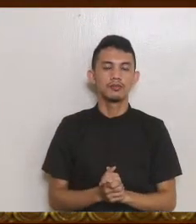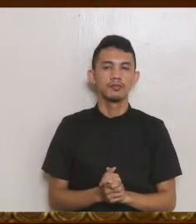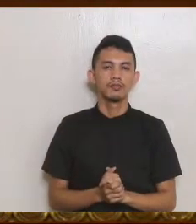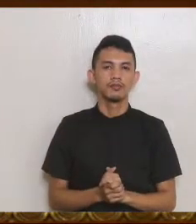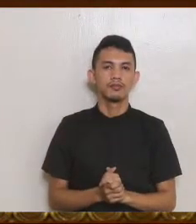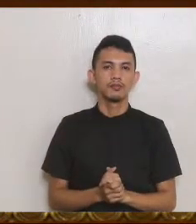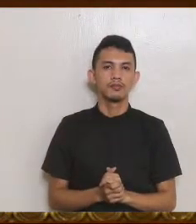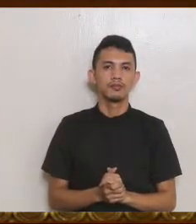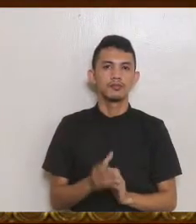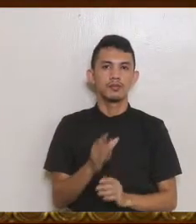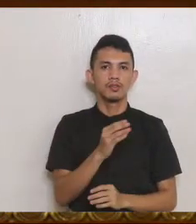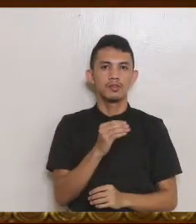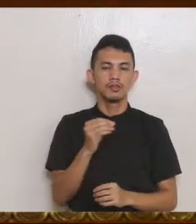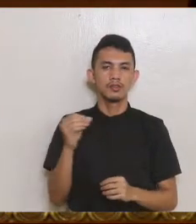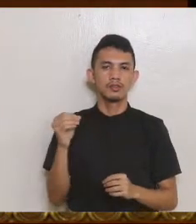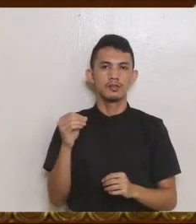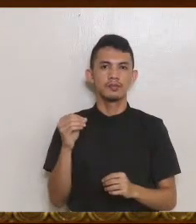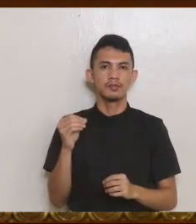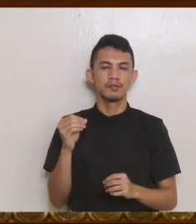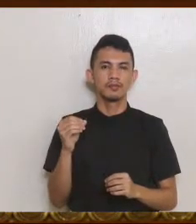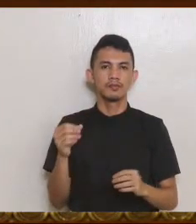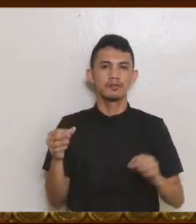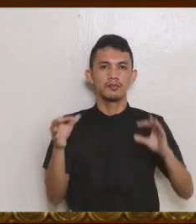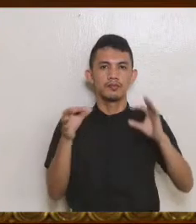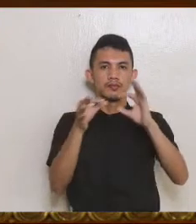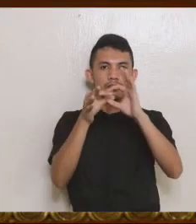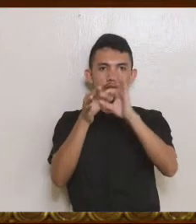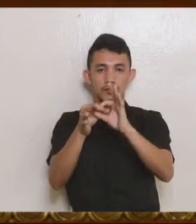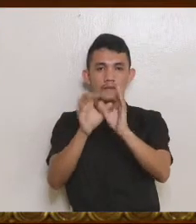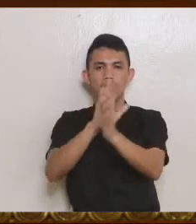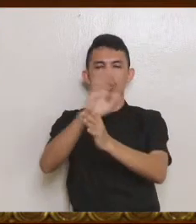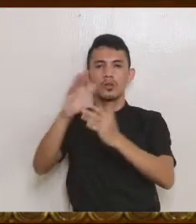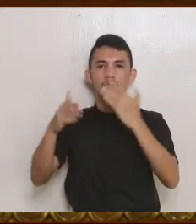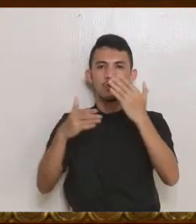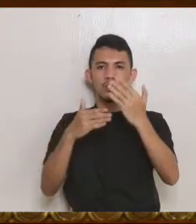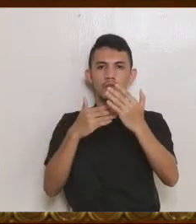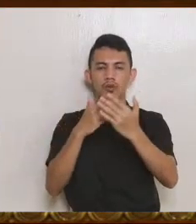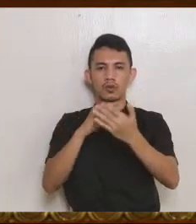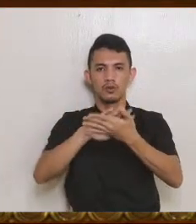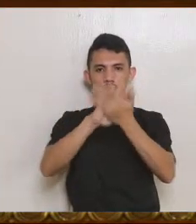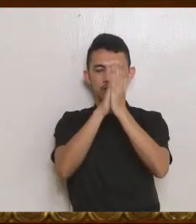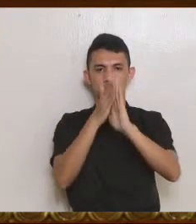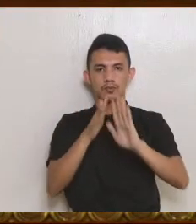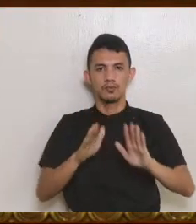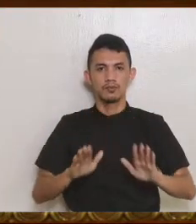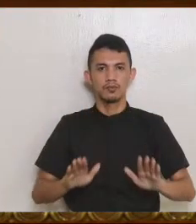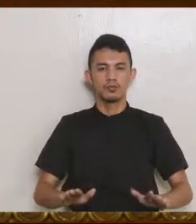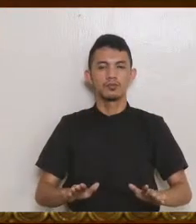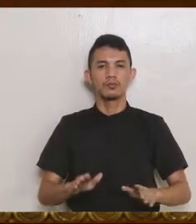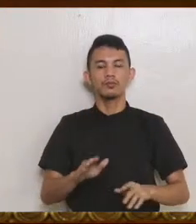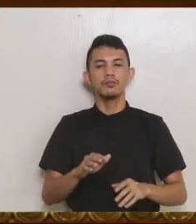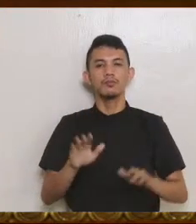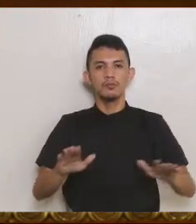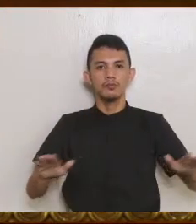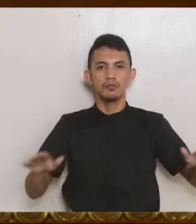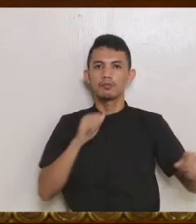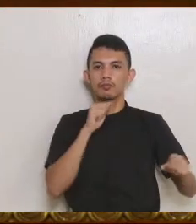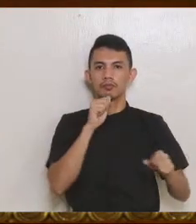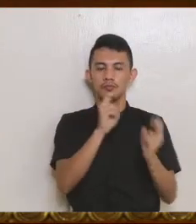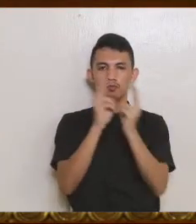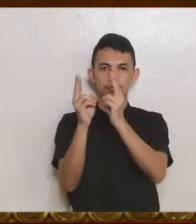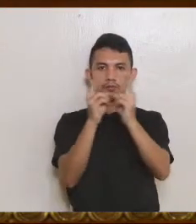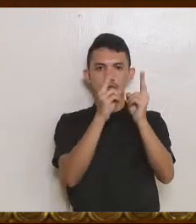ug dugtunga diha sa kadait ang tanan mong mga anak nga wala pa managhiusa dinhi sa tibuok